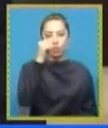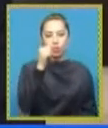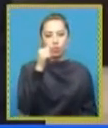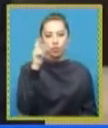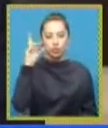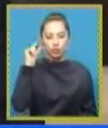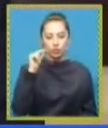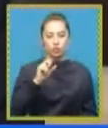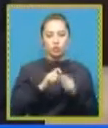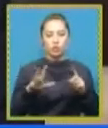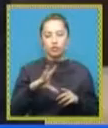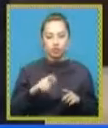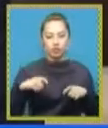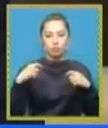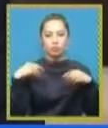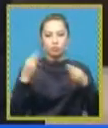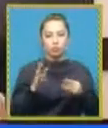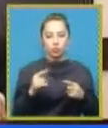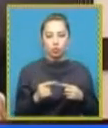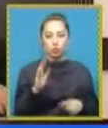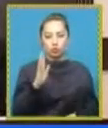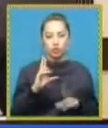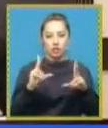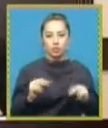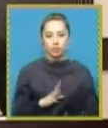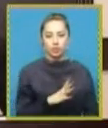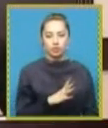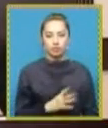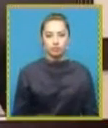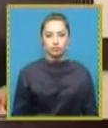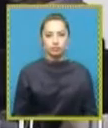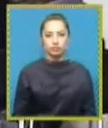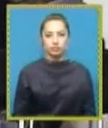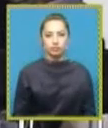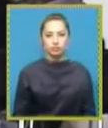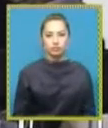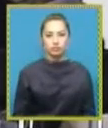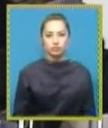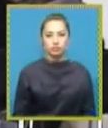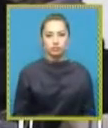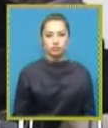толық мектепті тапсырамыз деген ниеттері болып отыр. Гүлсанат Қалмырзақызы, Талғат Елеубеков, Бақдәулет Разақ, оңтүстік ақпарат.